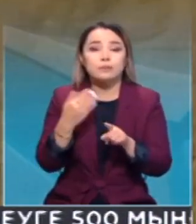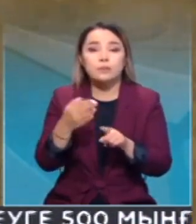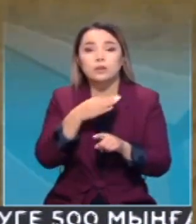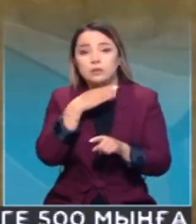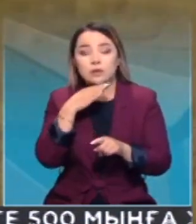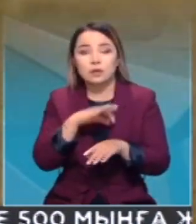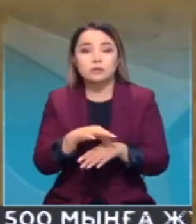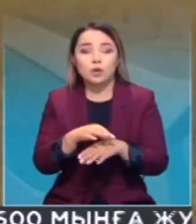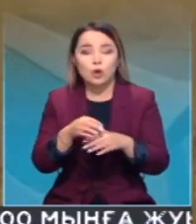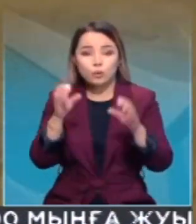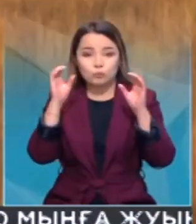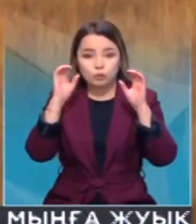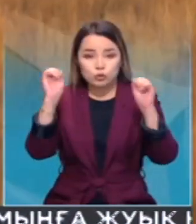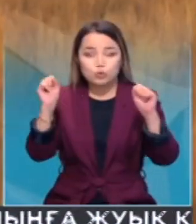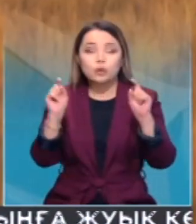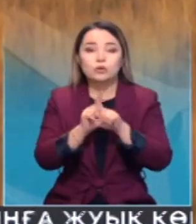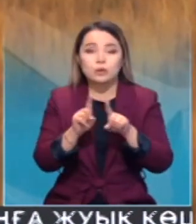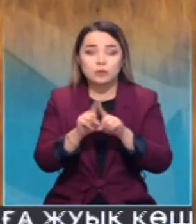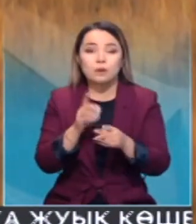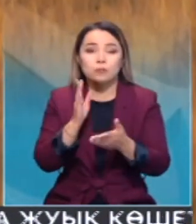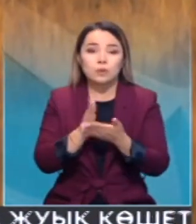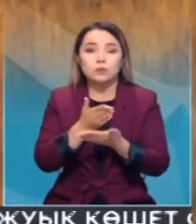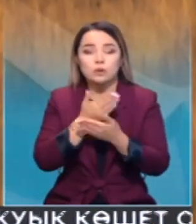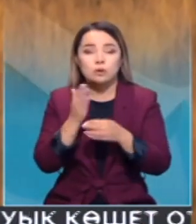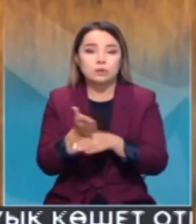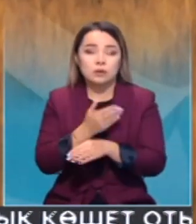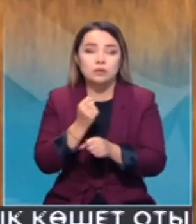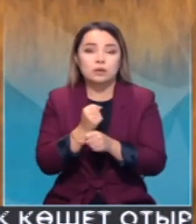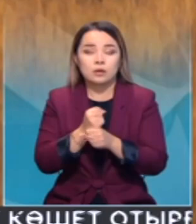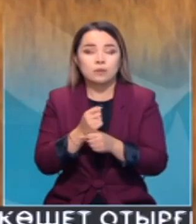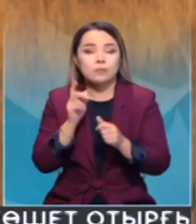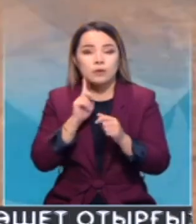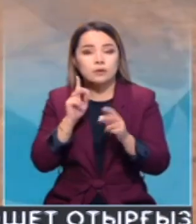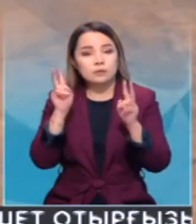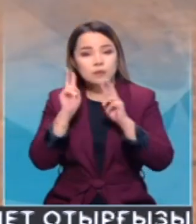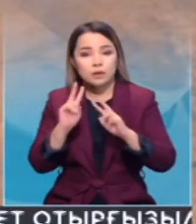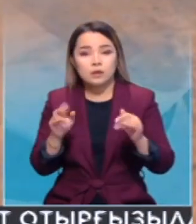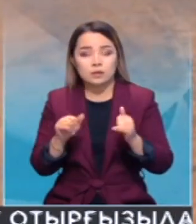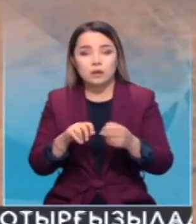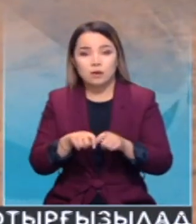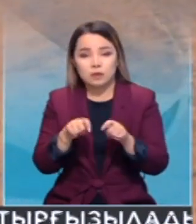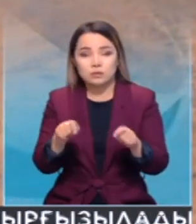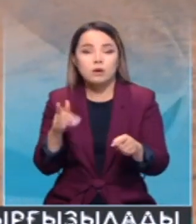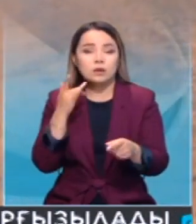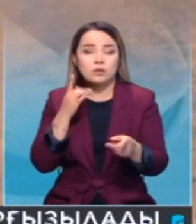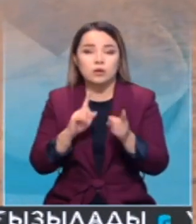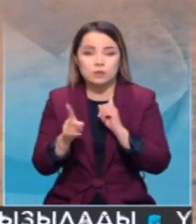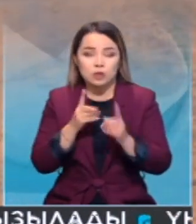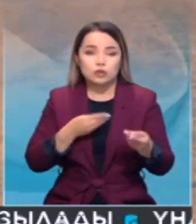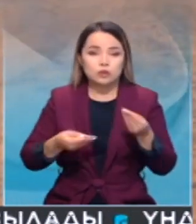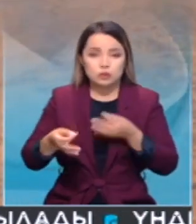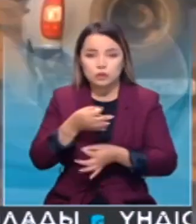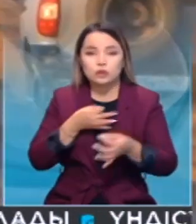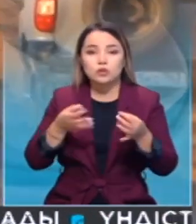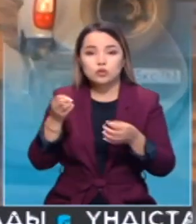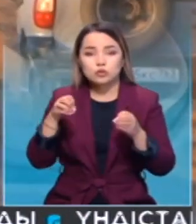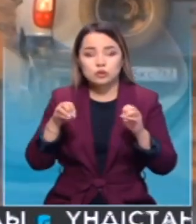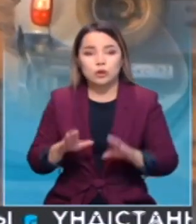етін, терісі мен мүйізін өңдеуге бола ма жоқ па, ол жағы беймәлім. Мәселе ашық күйінде қалып отыр. Ардақ